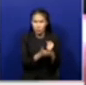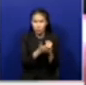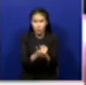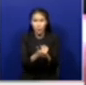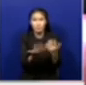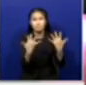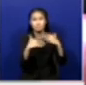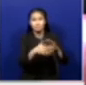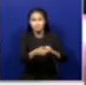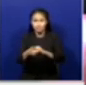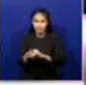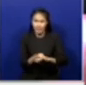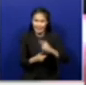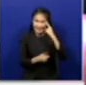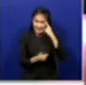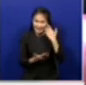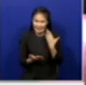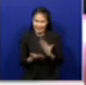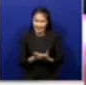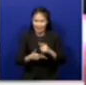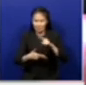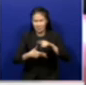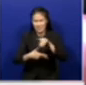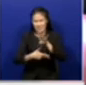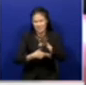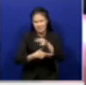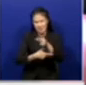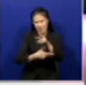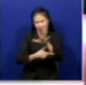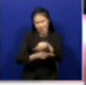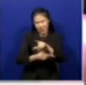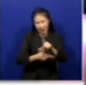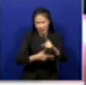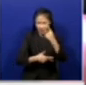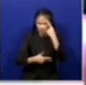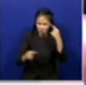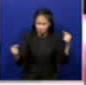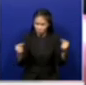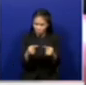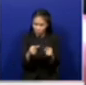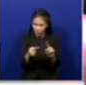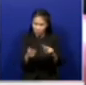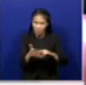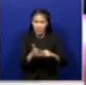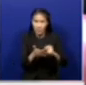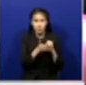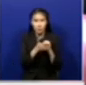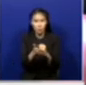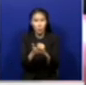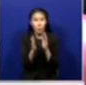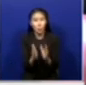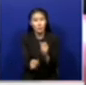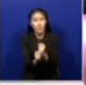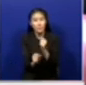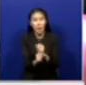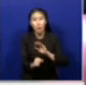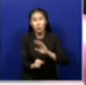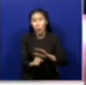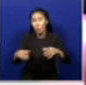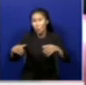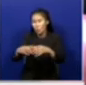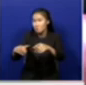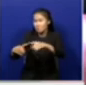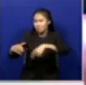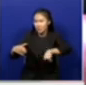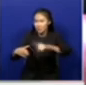งิน 45,000 ล้านไม่แน่ใจว่ามันเหมาะสมหรือเปล่าในการที่จะช่วยเหลือการทำงานของคนกลุ่มเหล่านี้ที่ท